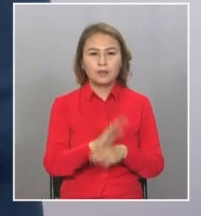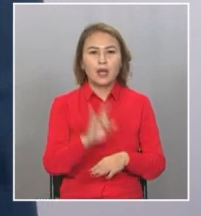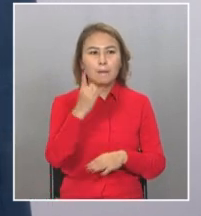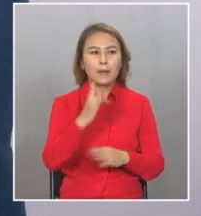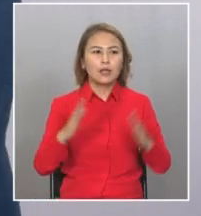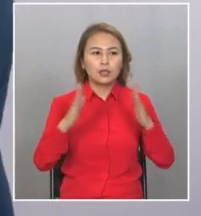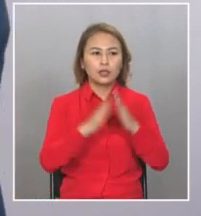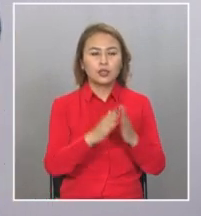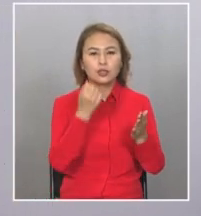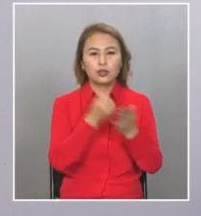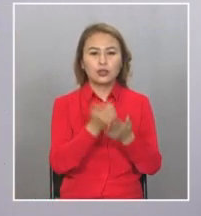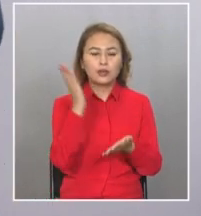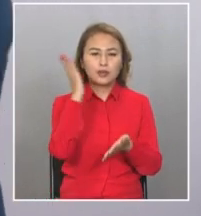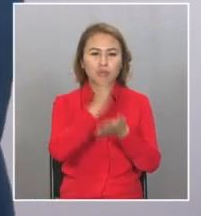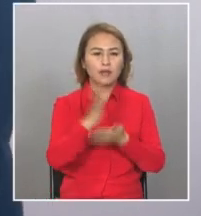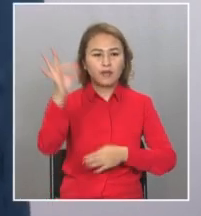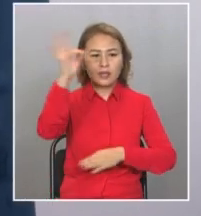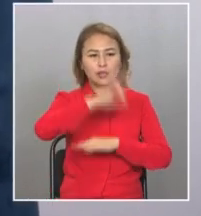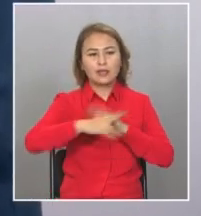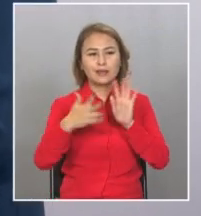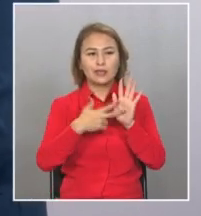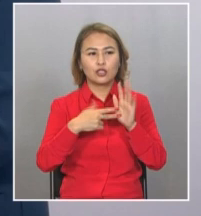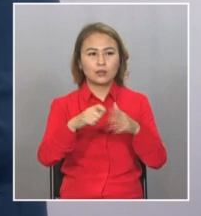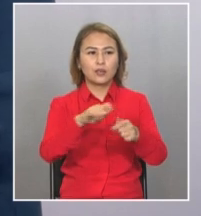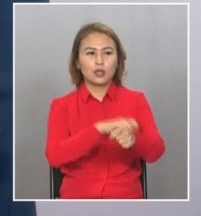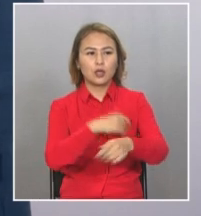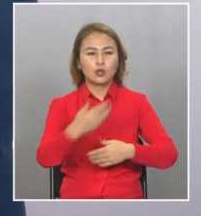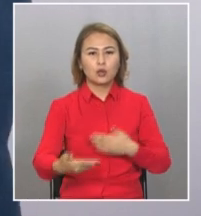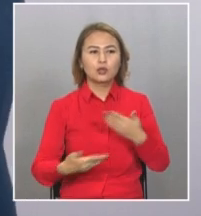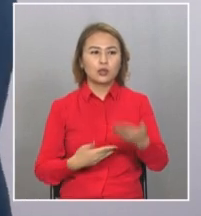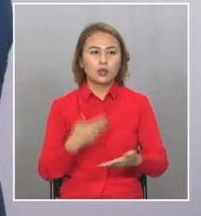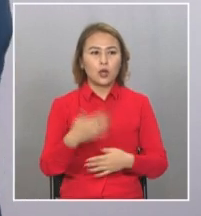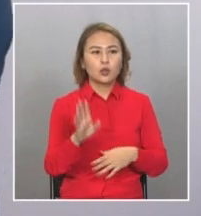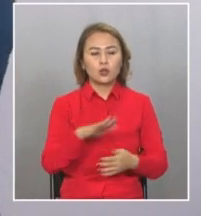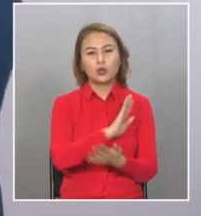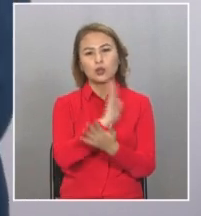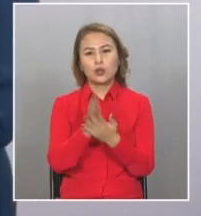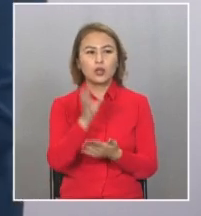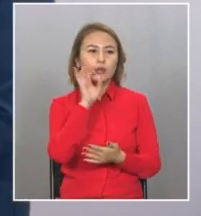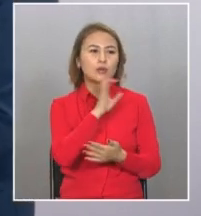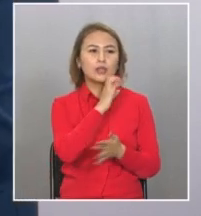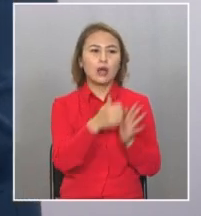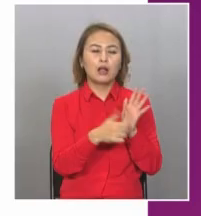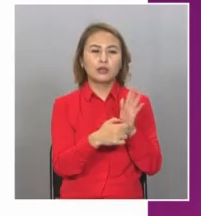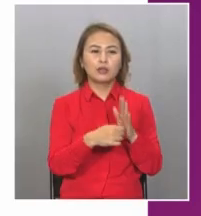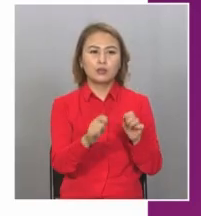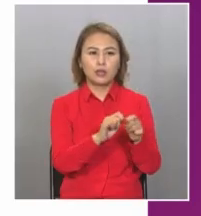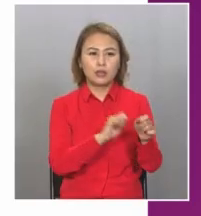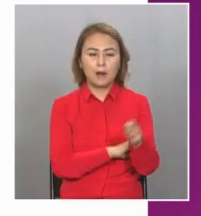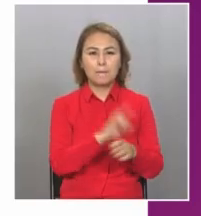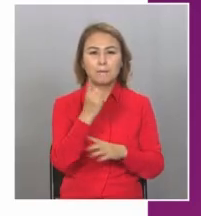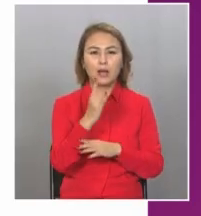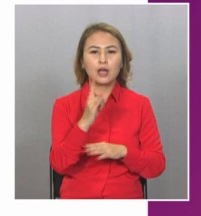Бала үйінен шығысқа бағыт алып 800 метр жол жүрді. Сосын солтүстікке бұрылып 600 метр жүрді.